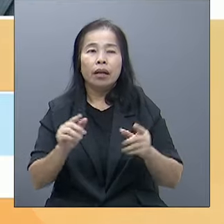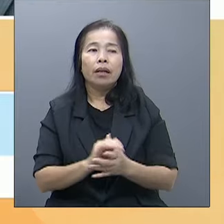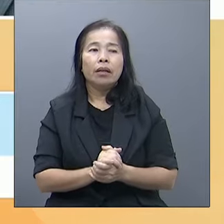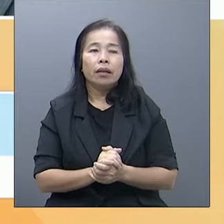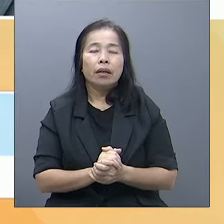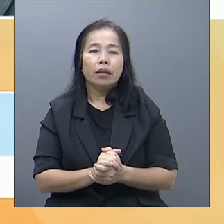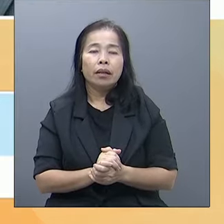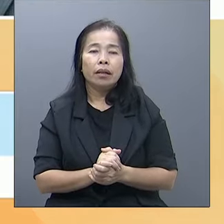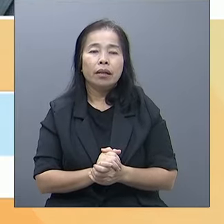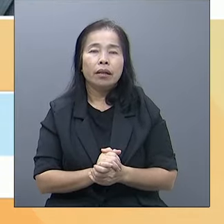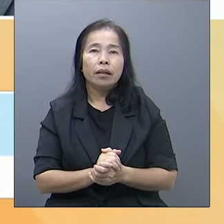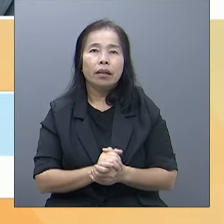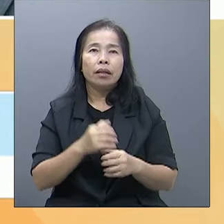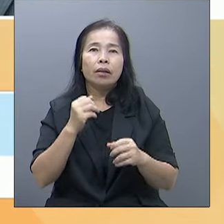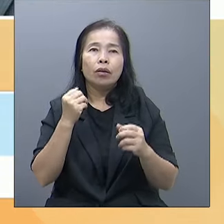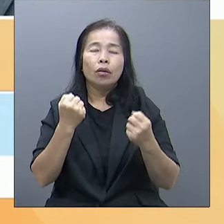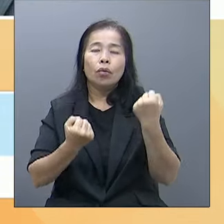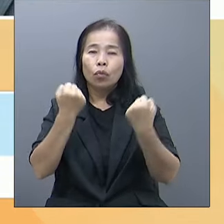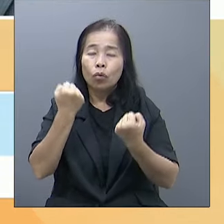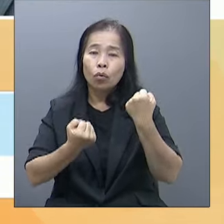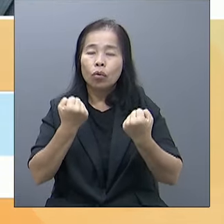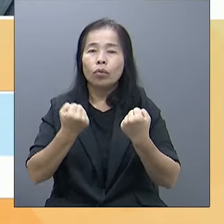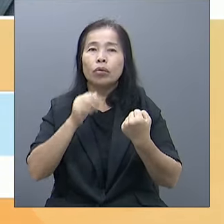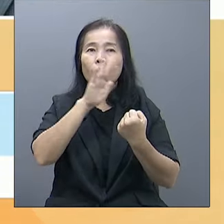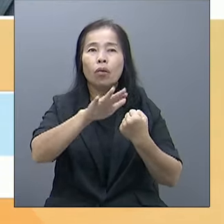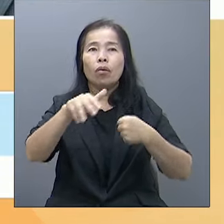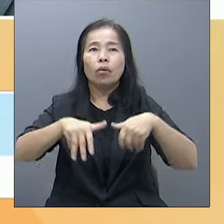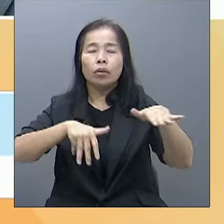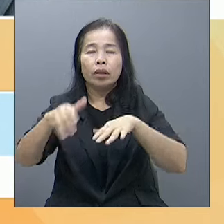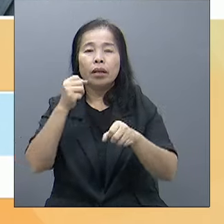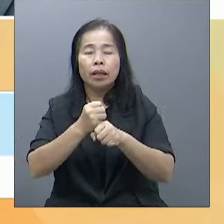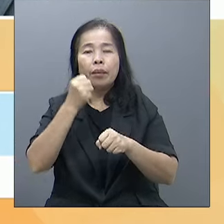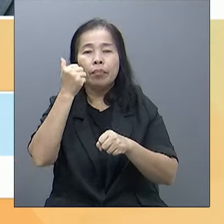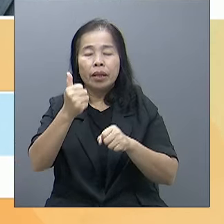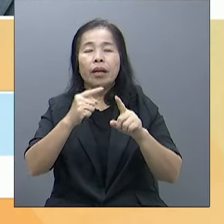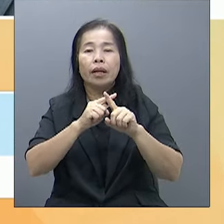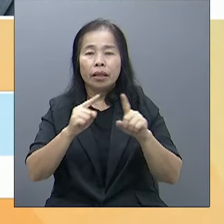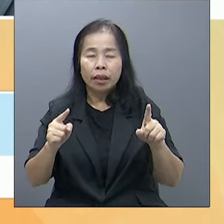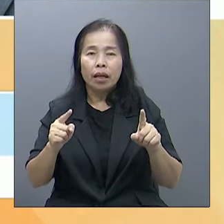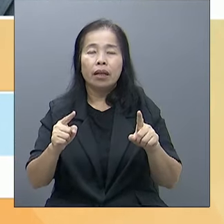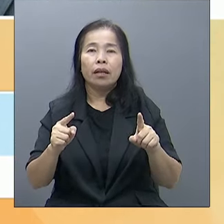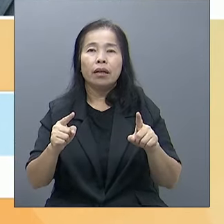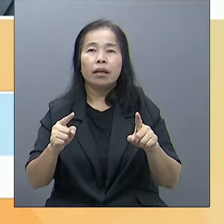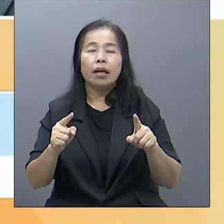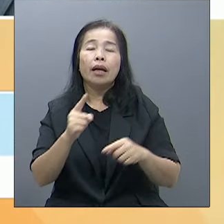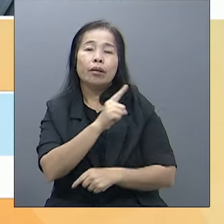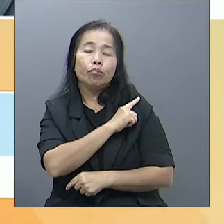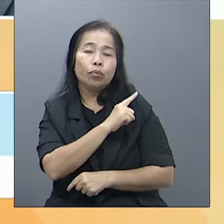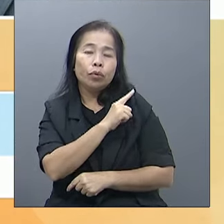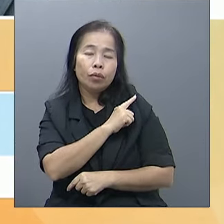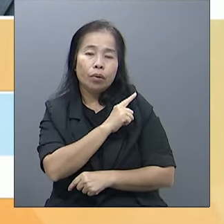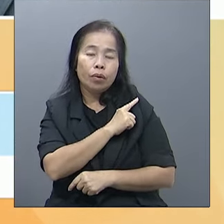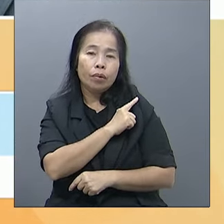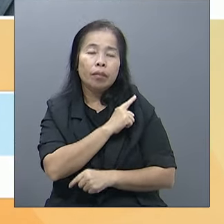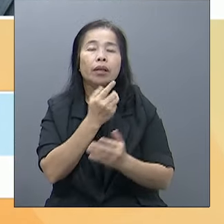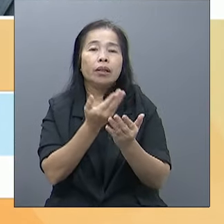นส่งสาธารณะเองได้นะครับเพียงแต่ว่าประเด็นมันคือนอกจากอำนาจหน้าที่เนี่ยเพราะว่างบประมาณ